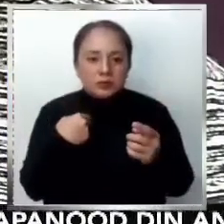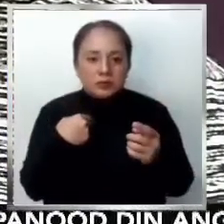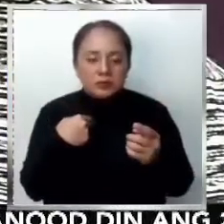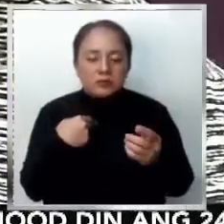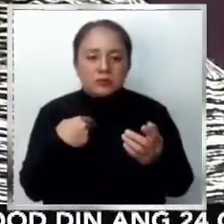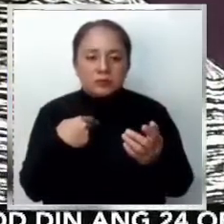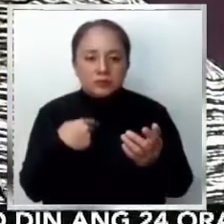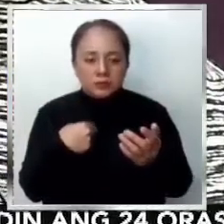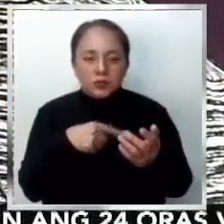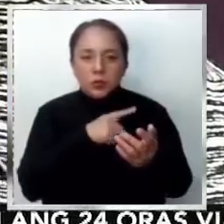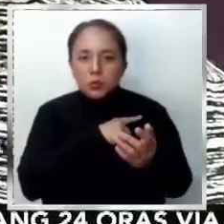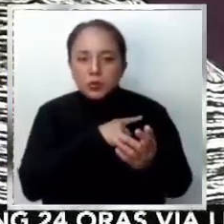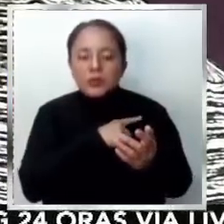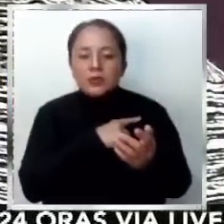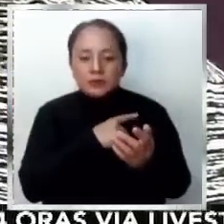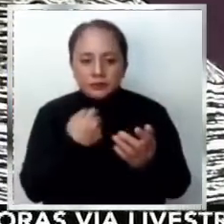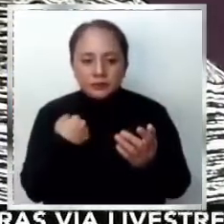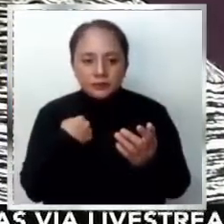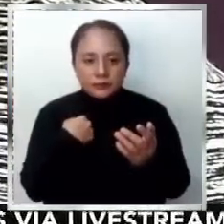we will